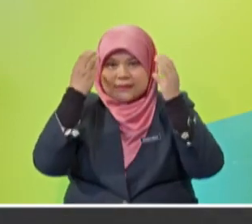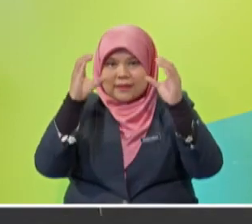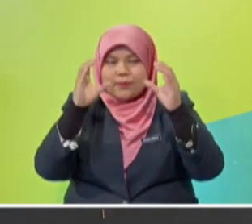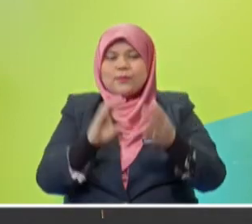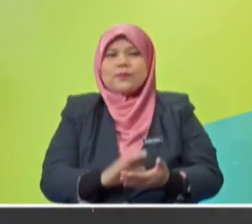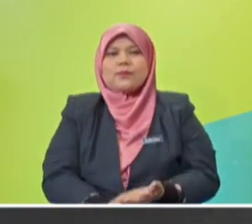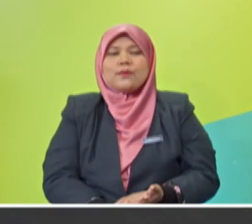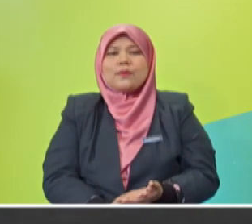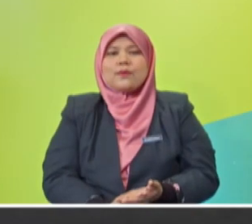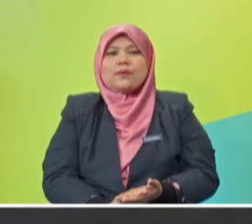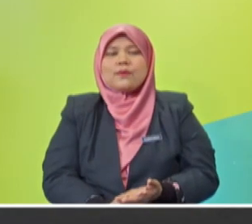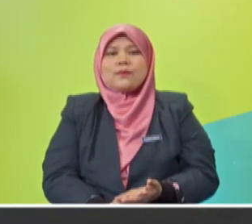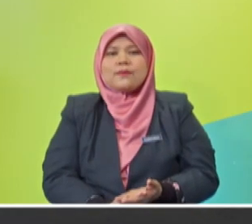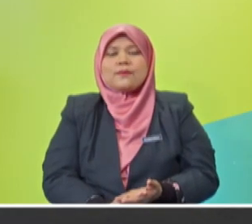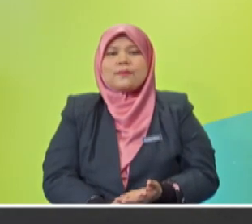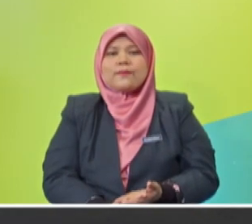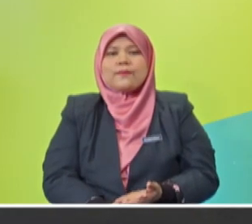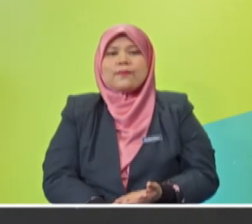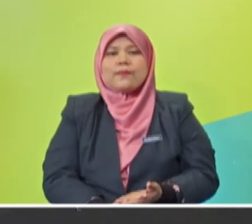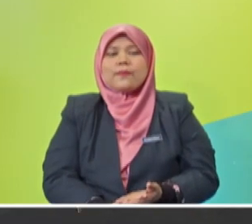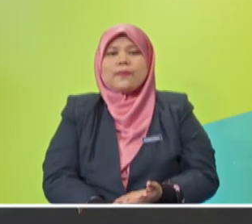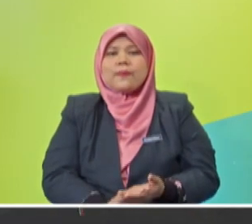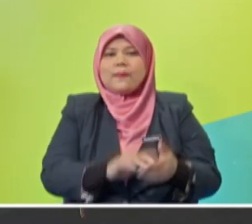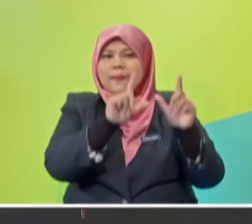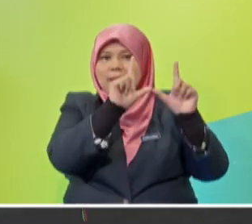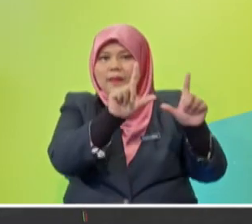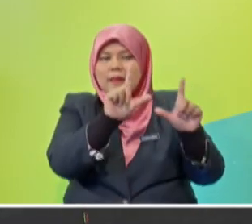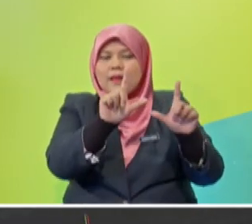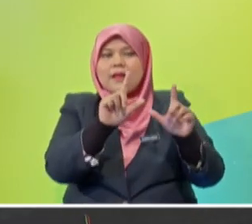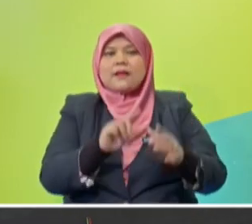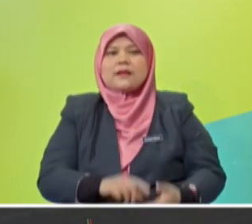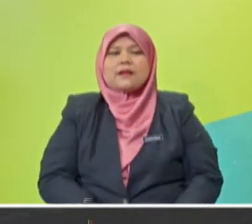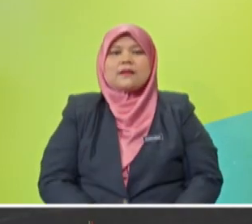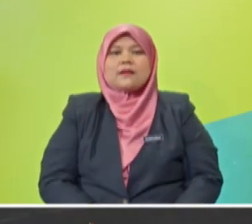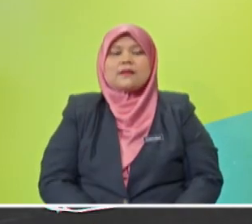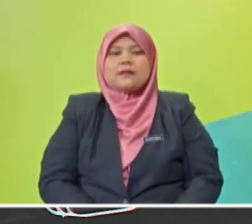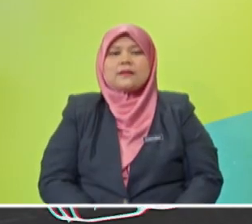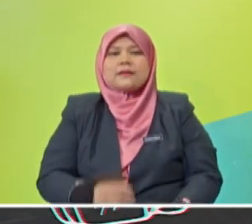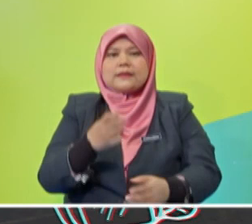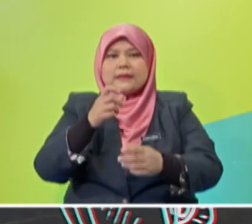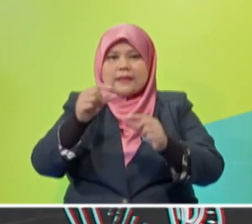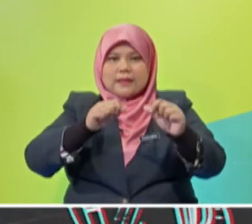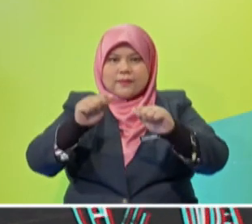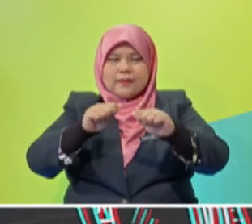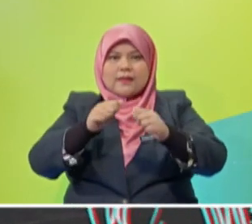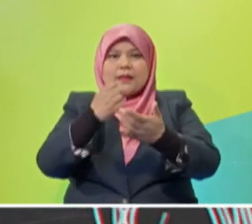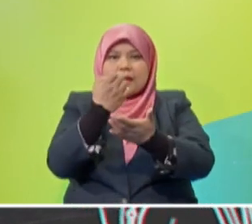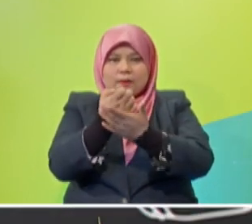soalannya, okey, lekatkan simbol kegiatan ekonomi yang berikut pada lokasi yang